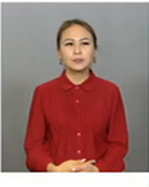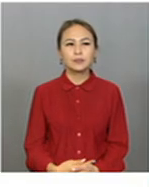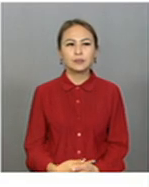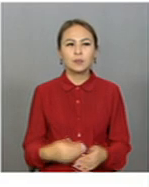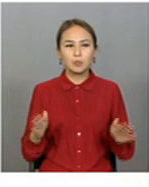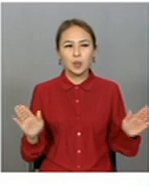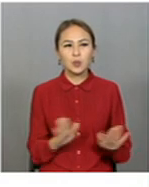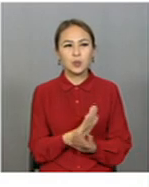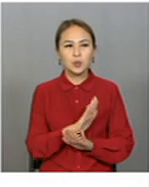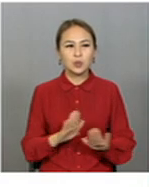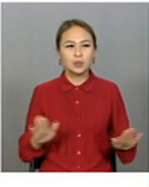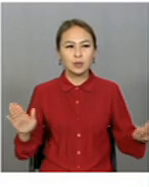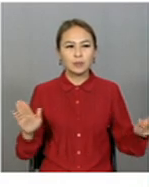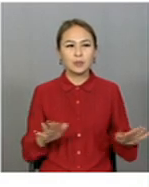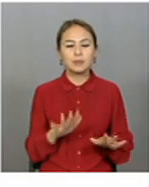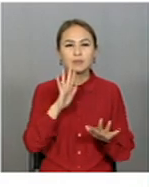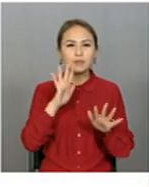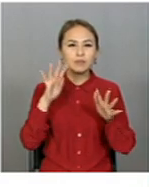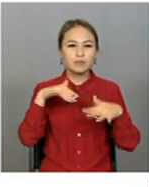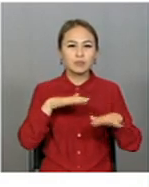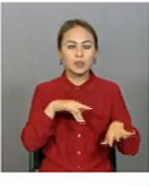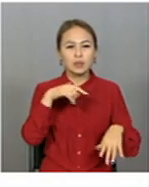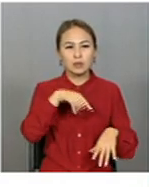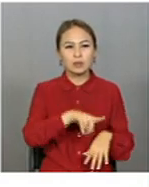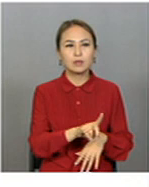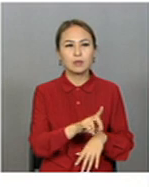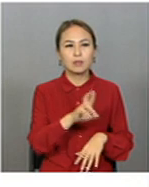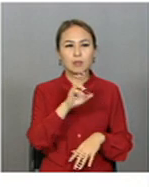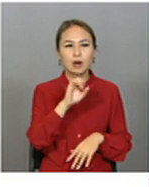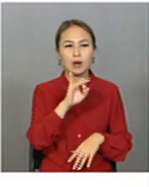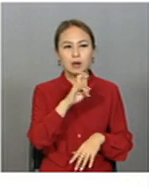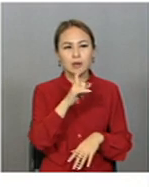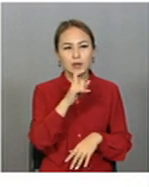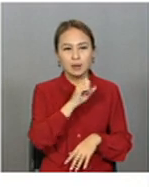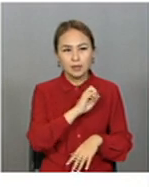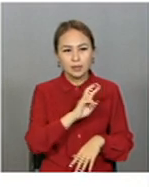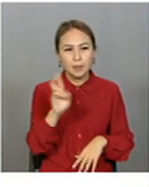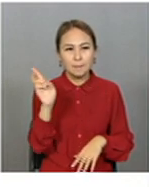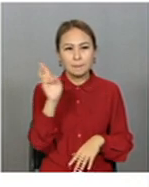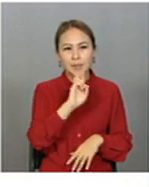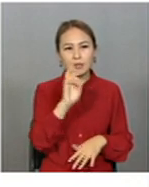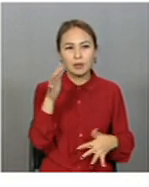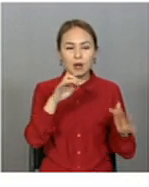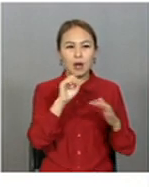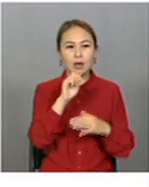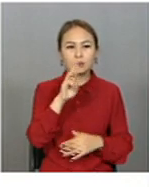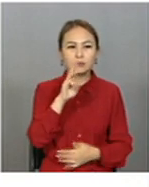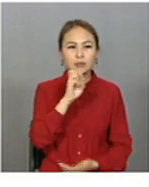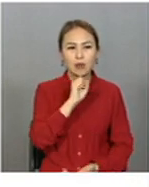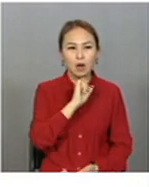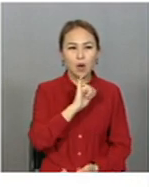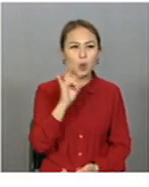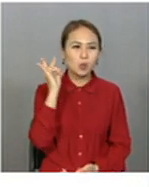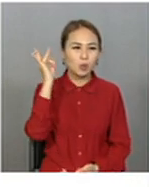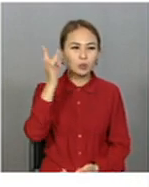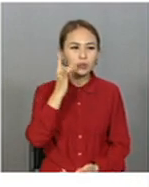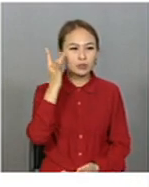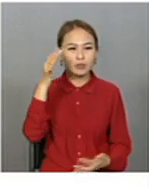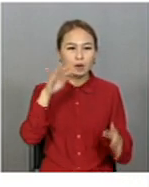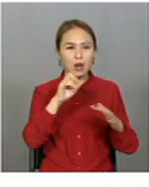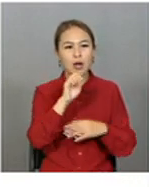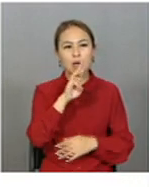Поющая песчаная гора – Бархан, белые горы – Актау, розовые горы –